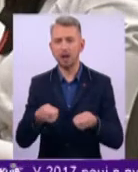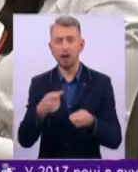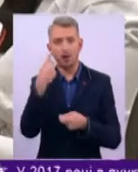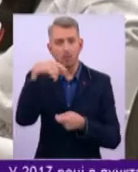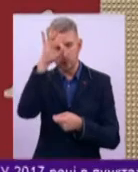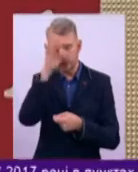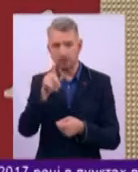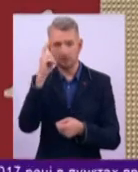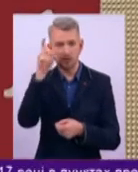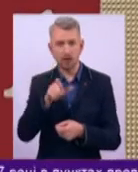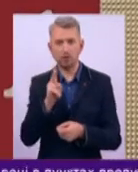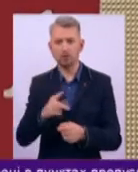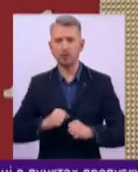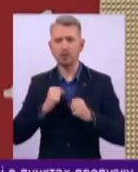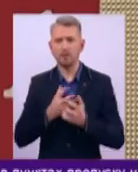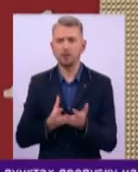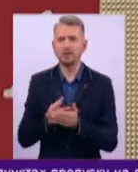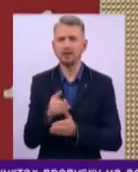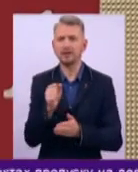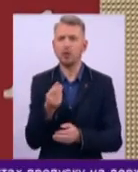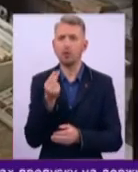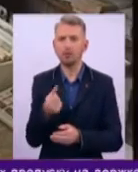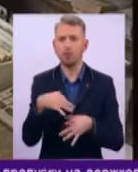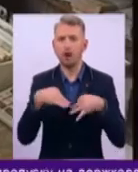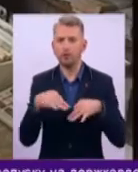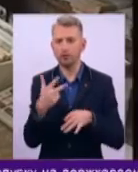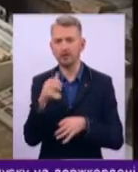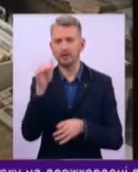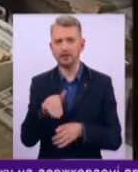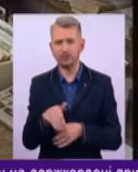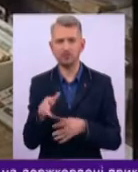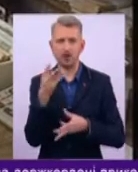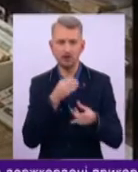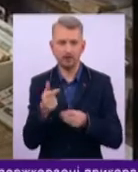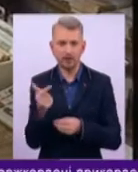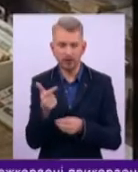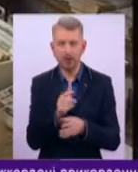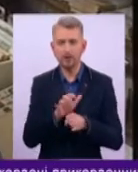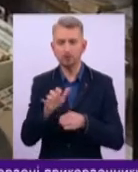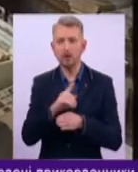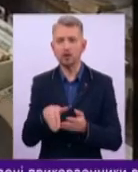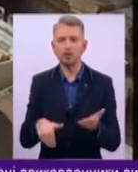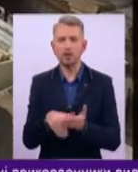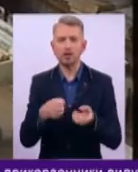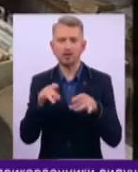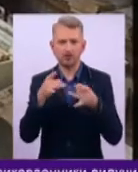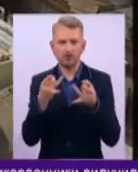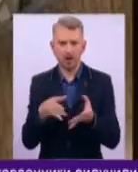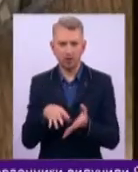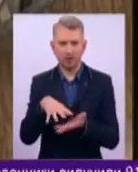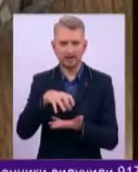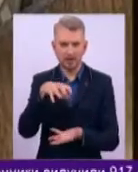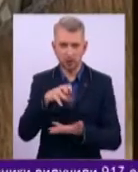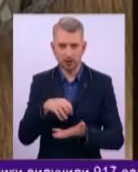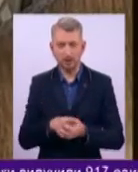який намагався заплатити за купівлю авто близько 300 тисяч фальшивих гривень, виготовлених за допомогою звичайного ксерокса. За